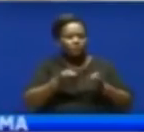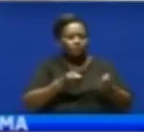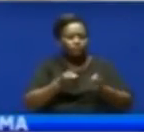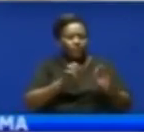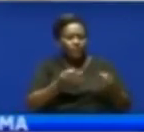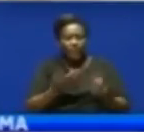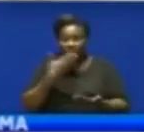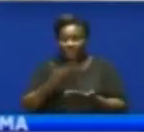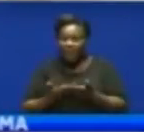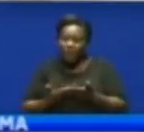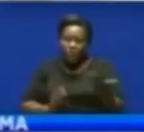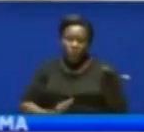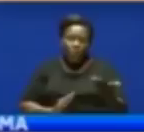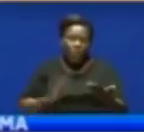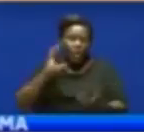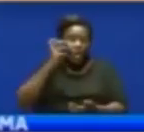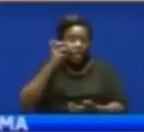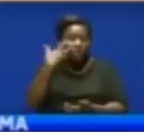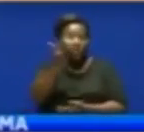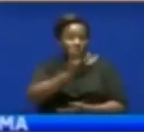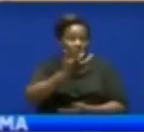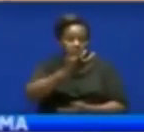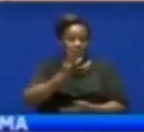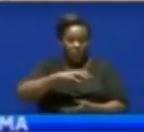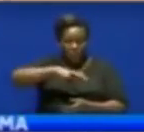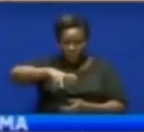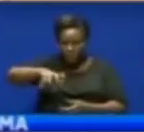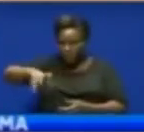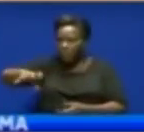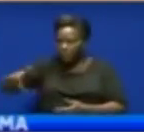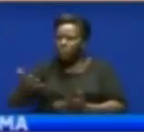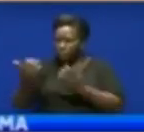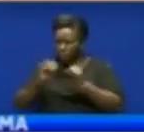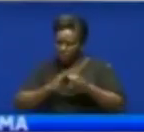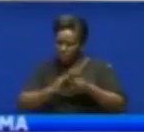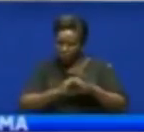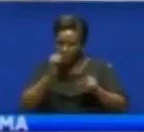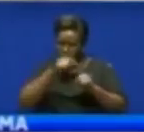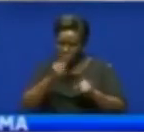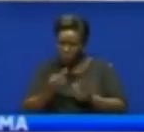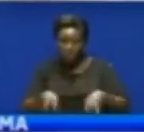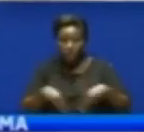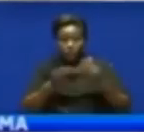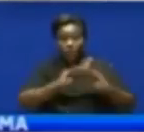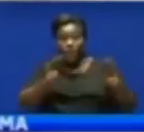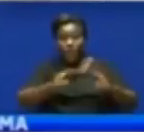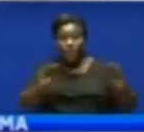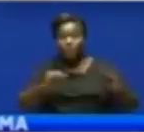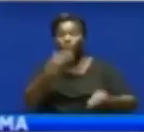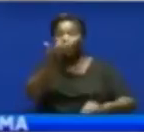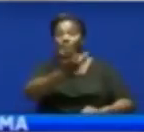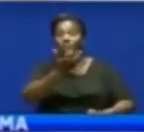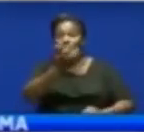za kijamii katika maeneo yao kutoa elimu kwa umma juu ya kujikinga na ugonjwa huo. Wakati huo